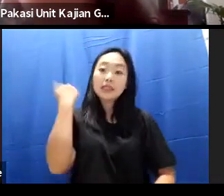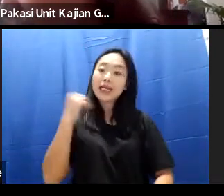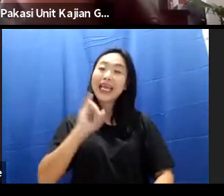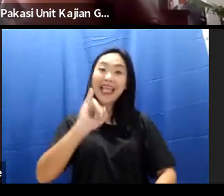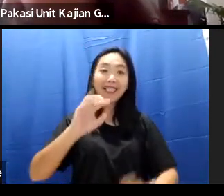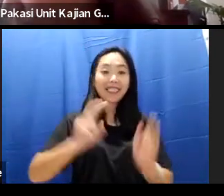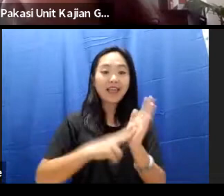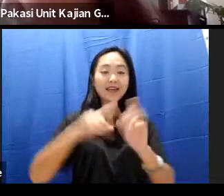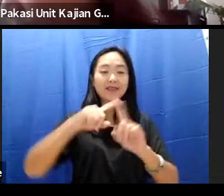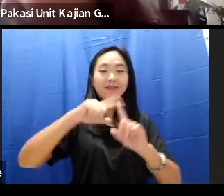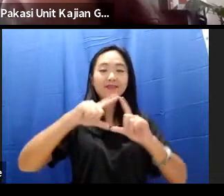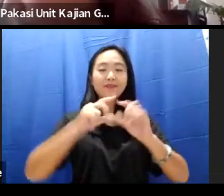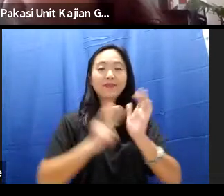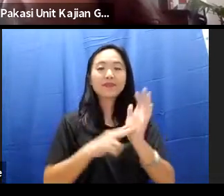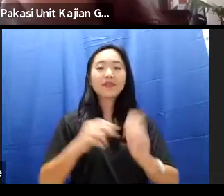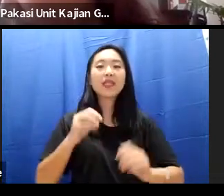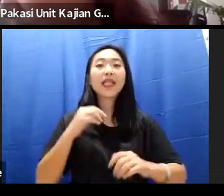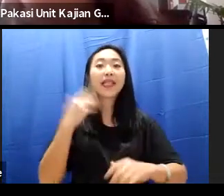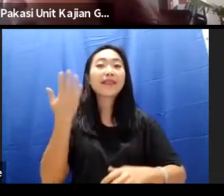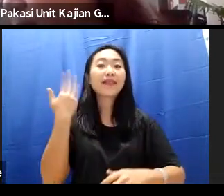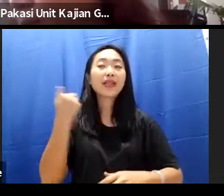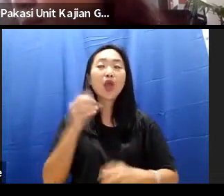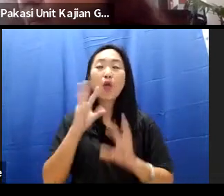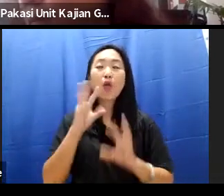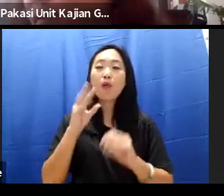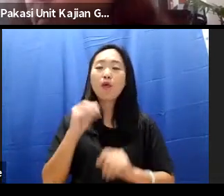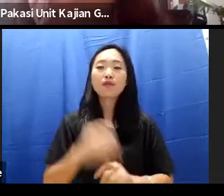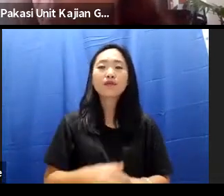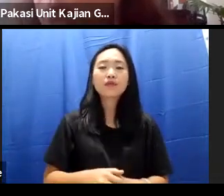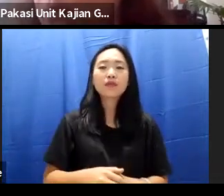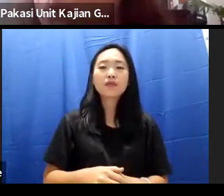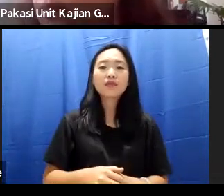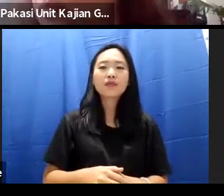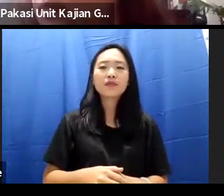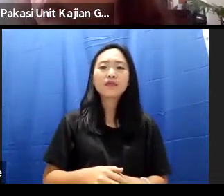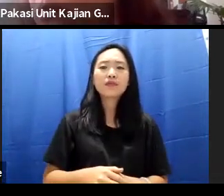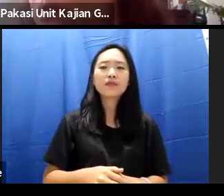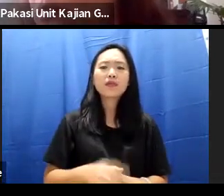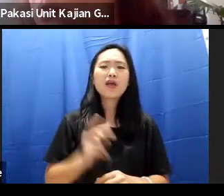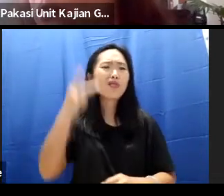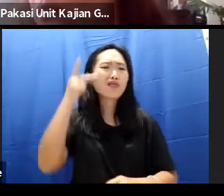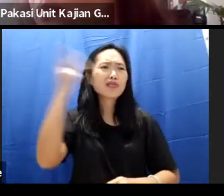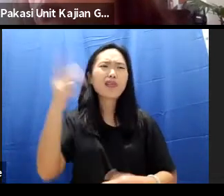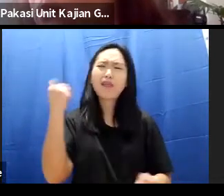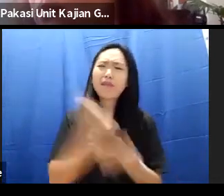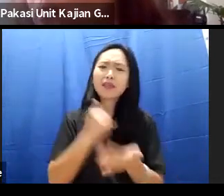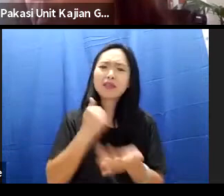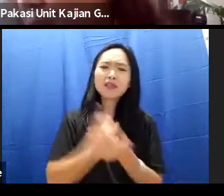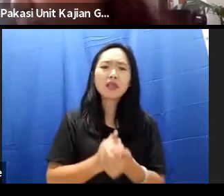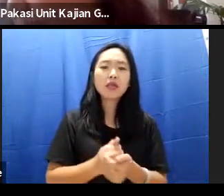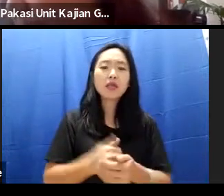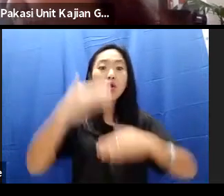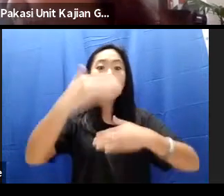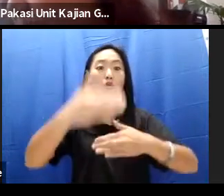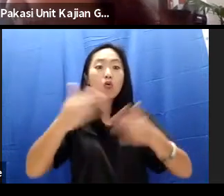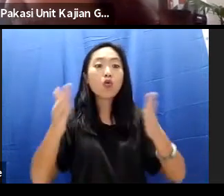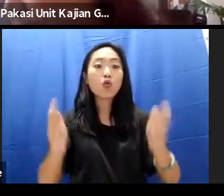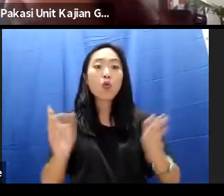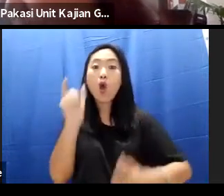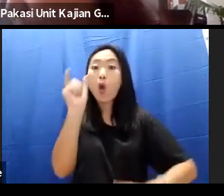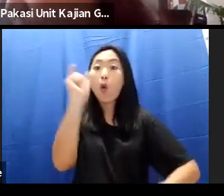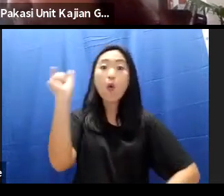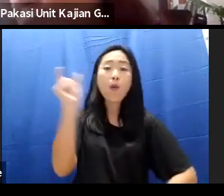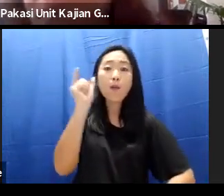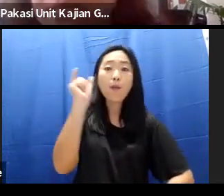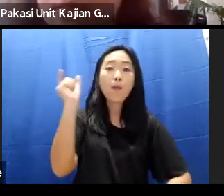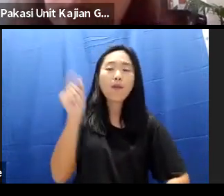sebagai akademisi perempuan, yaitu bagaimana memastikan bahwa ruang publik yang bisa dijadikan ruang untuk bersuara bagi akademisi perempuan